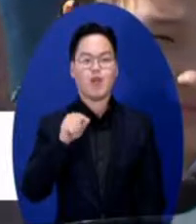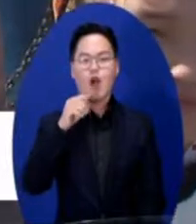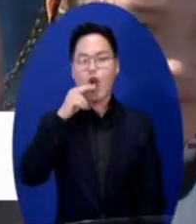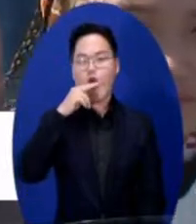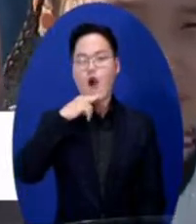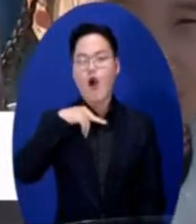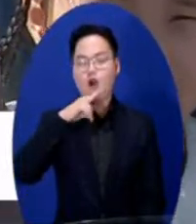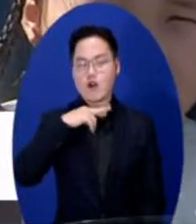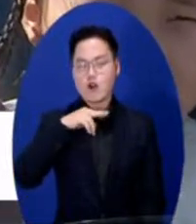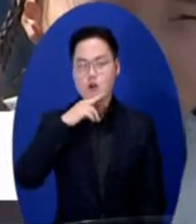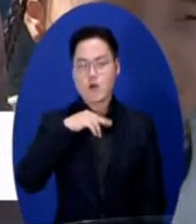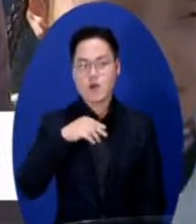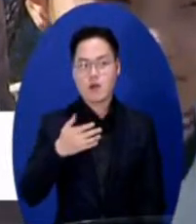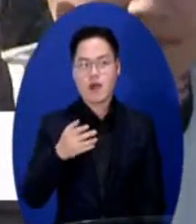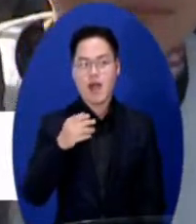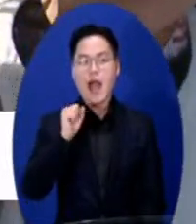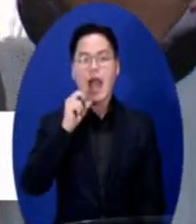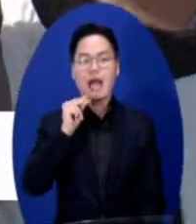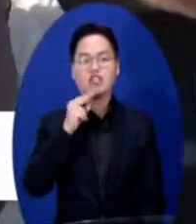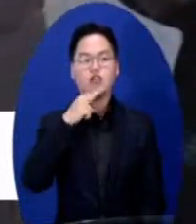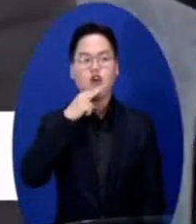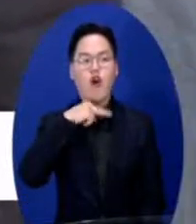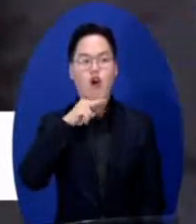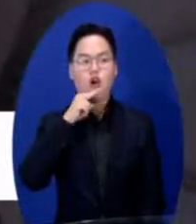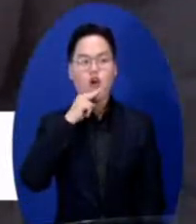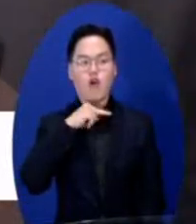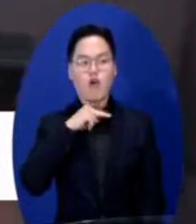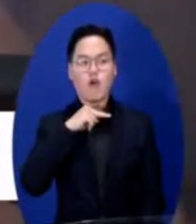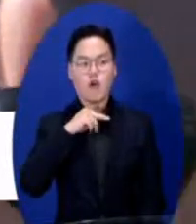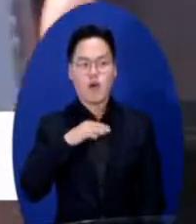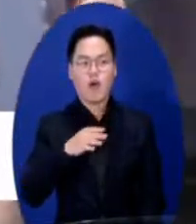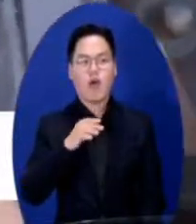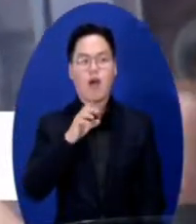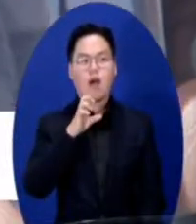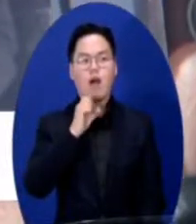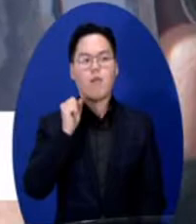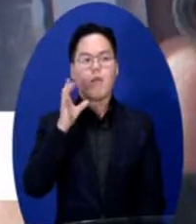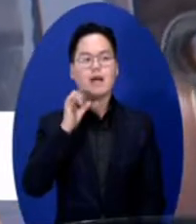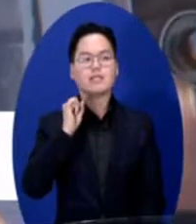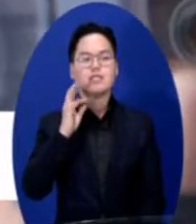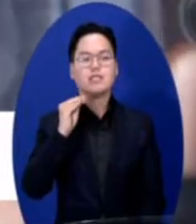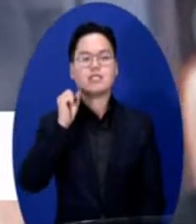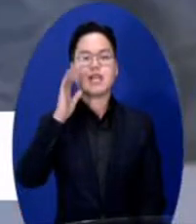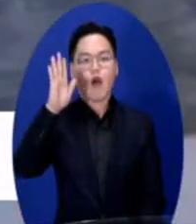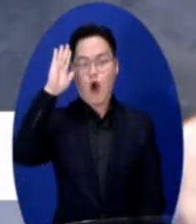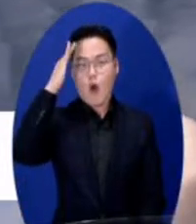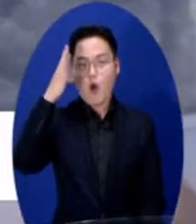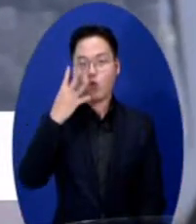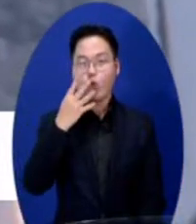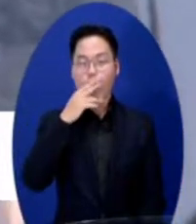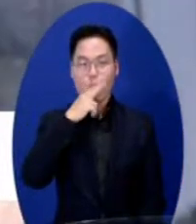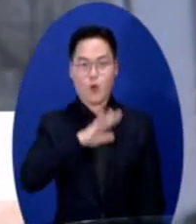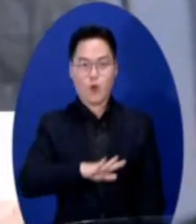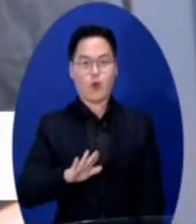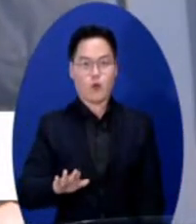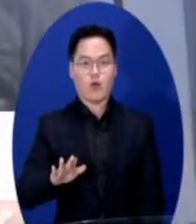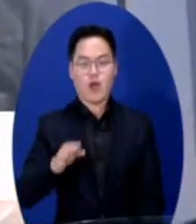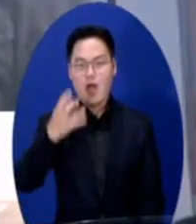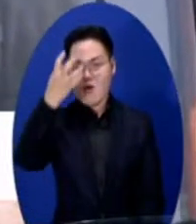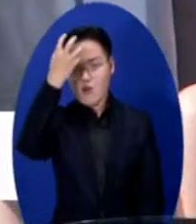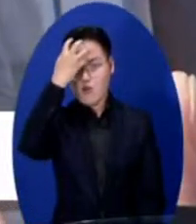нинээлгээд охиныхан ач охин, зэ охин, манай Баасан Жав өвөө дөрөв хүүхэдтэй улс